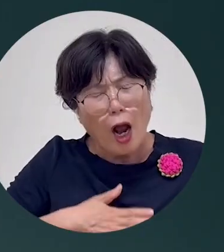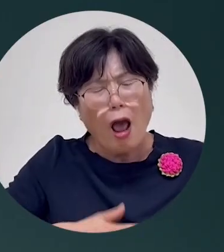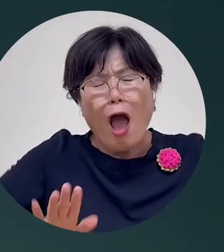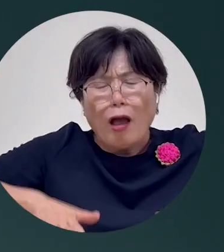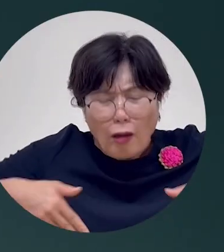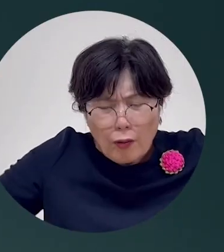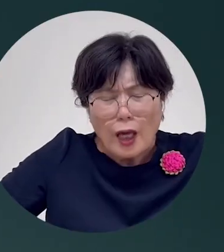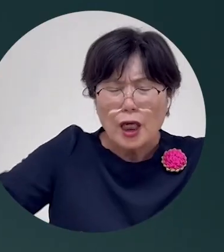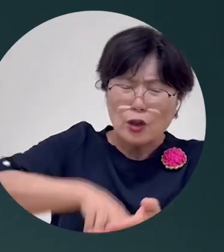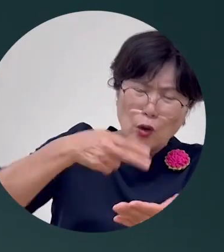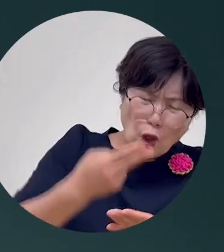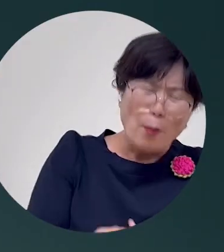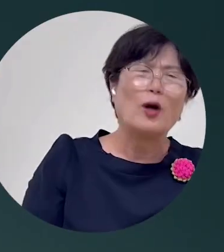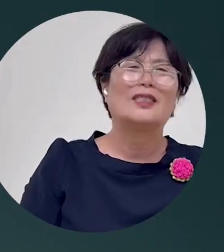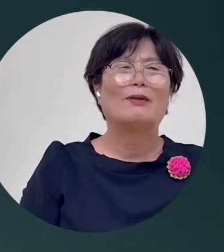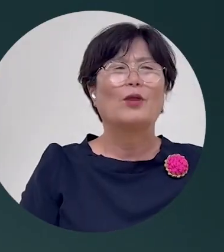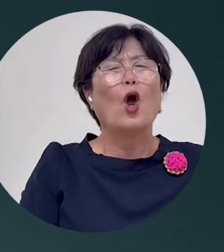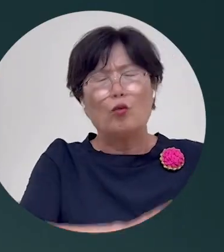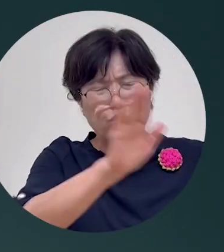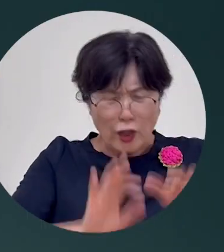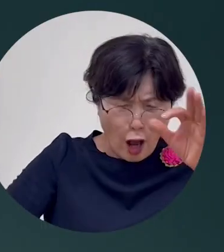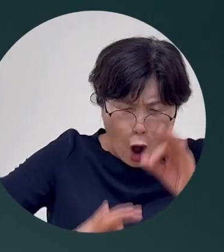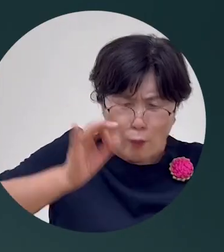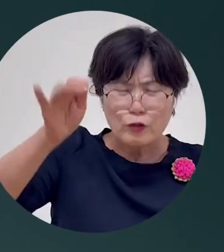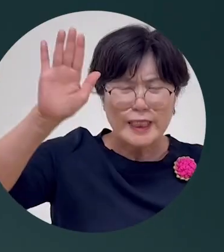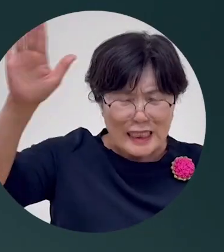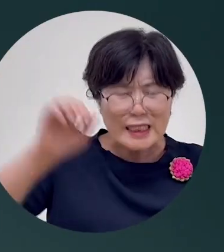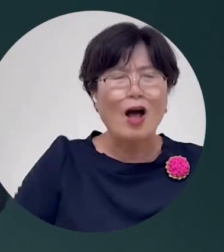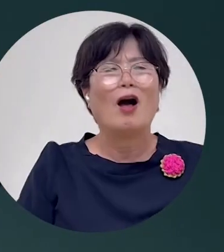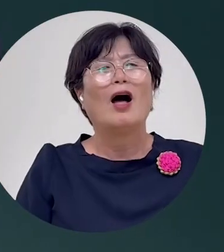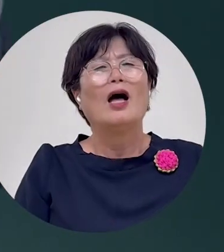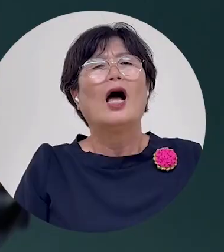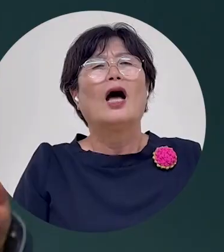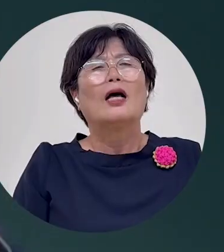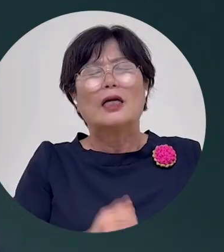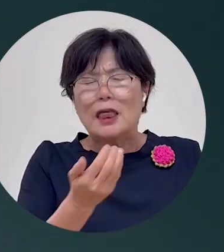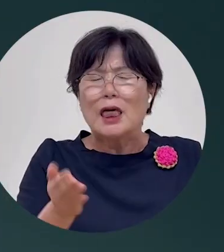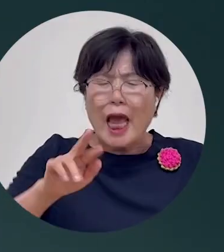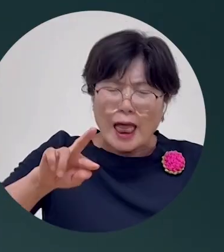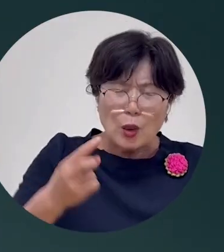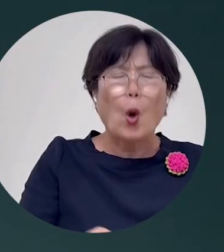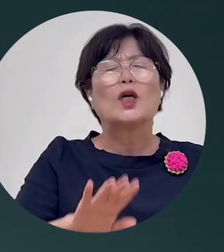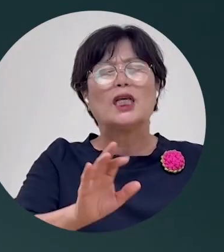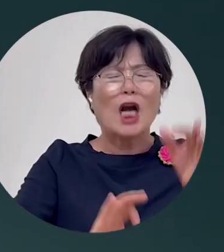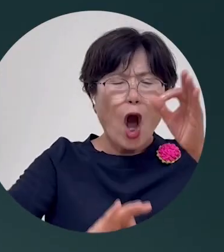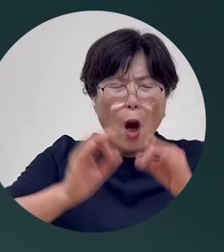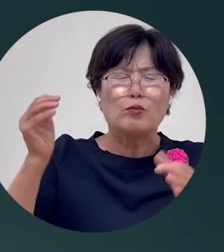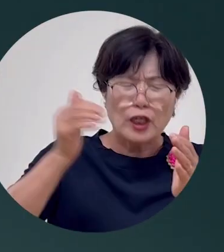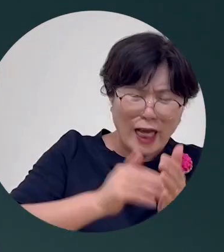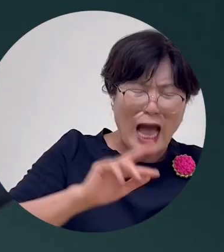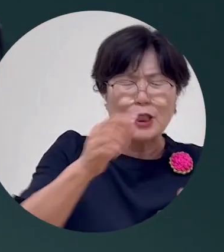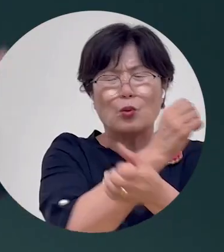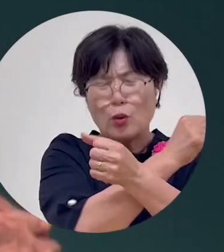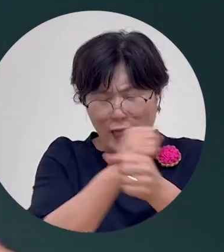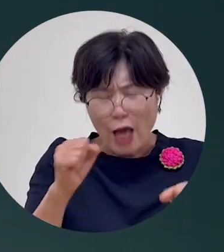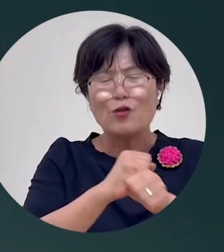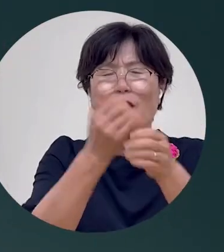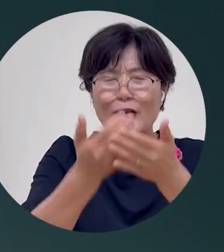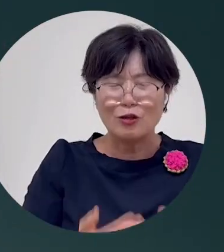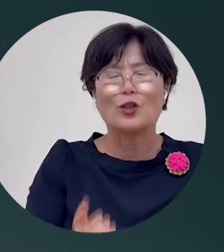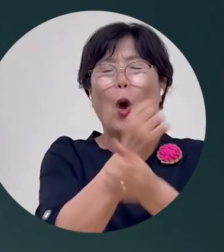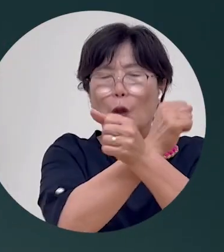연약해서 넘어지고 우리가 허물이 있을지라도 그 허물을 사유하시고 용서해 주시고